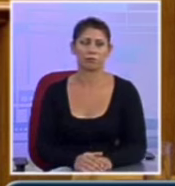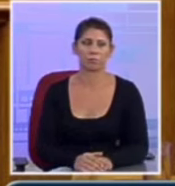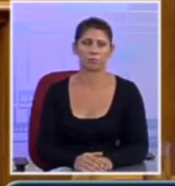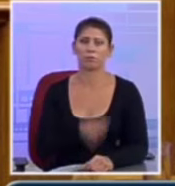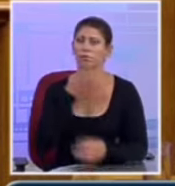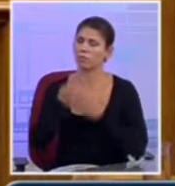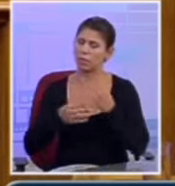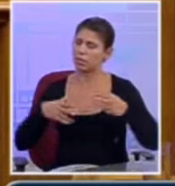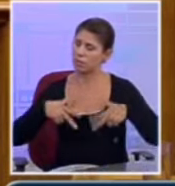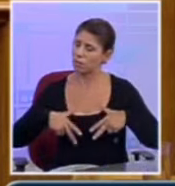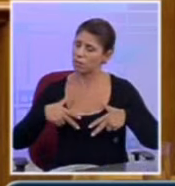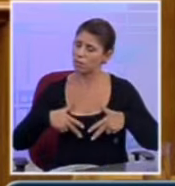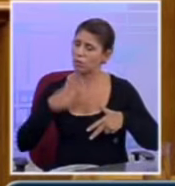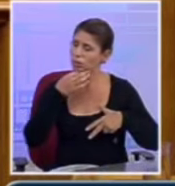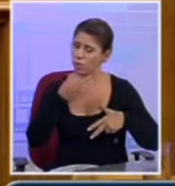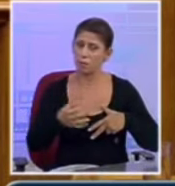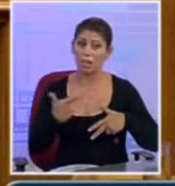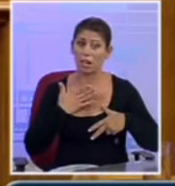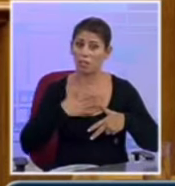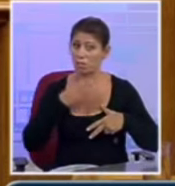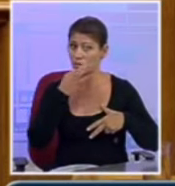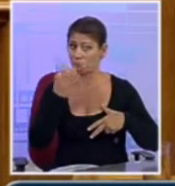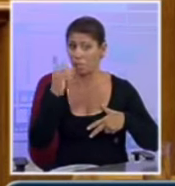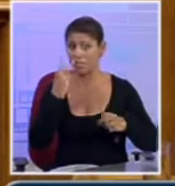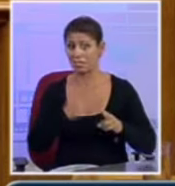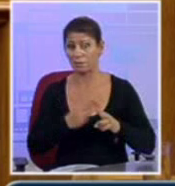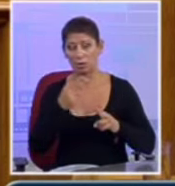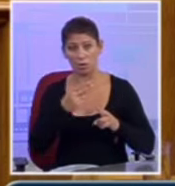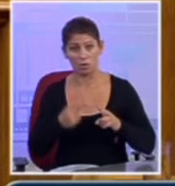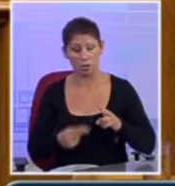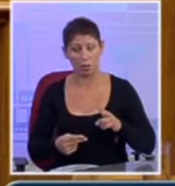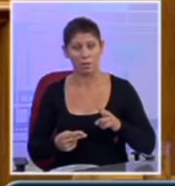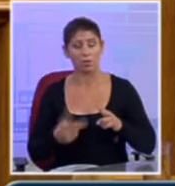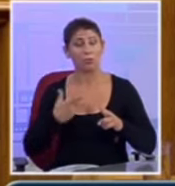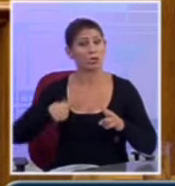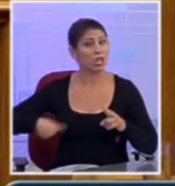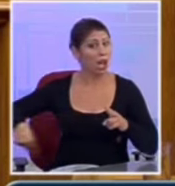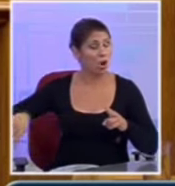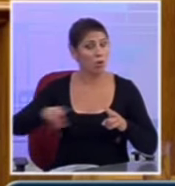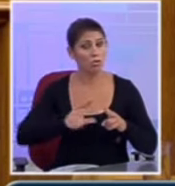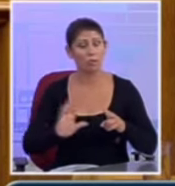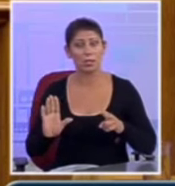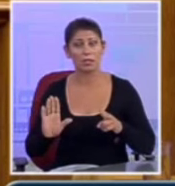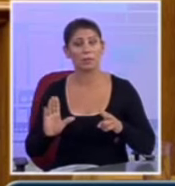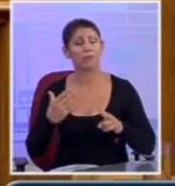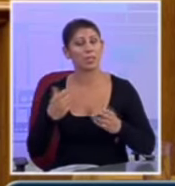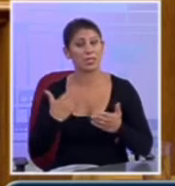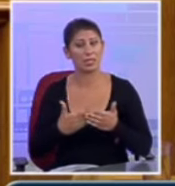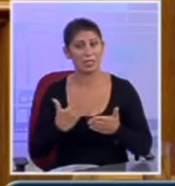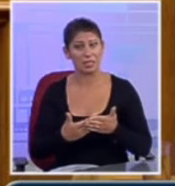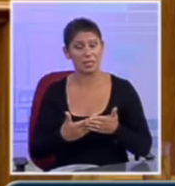οι υπουργοί. Απλά θέλω να τονίσω ένα κρίσιμο θέμα, το οποίο για όλους μας είναι